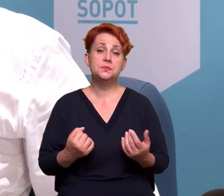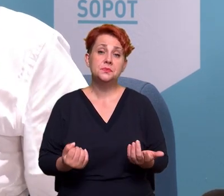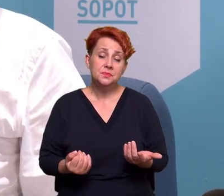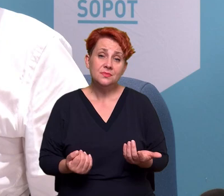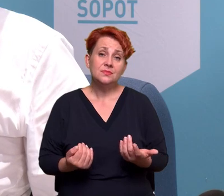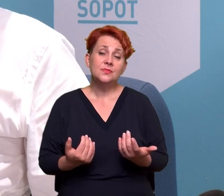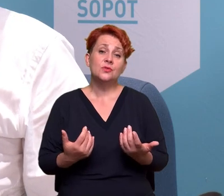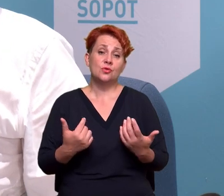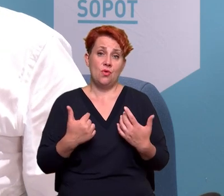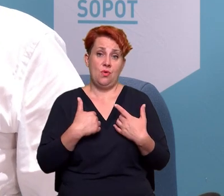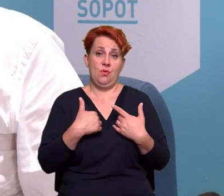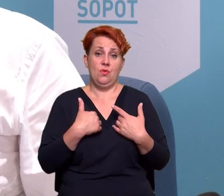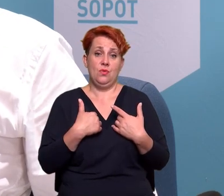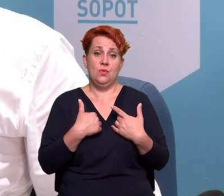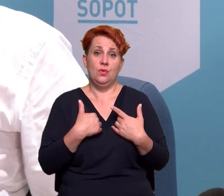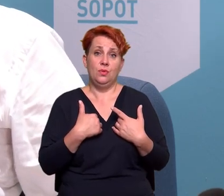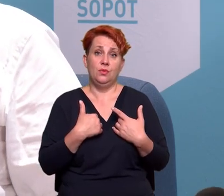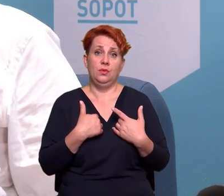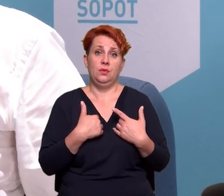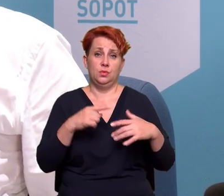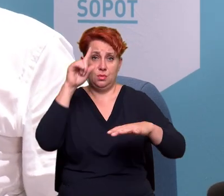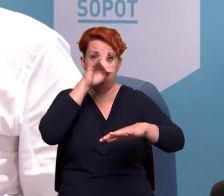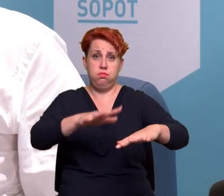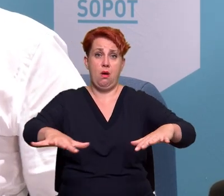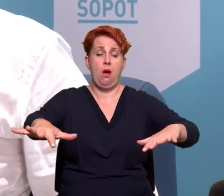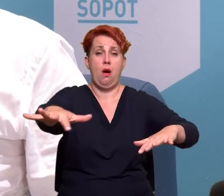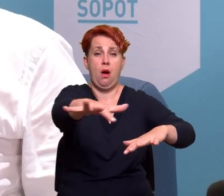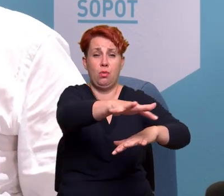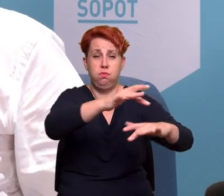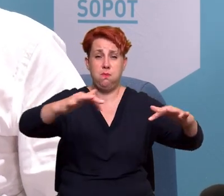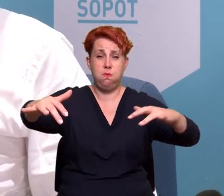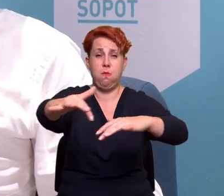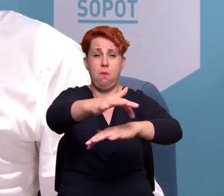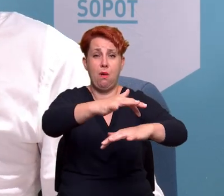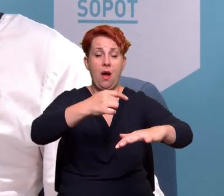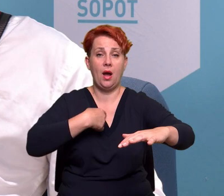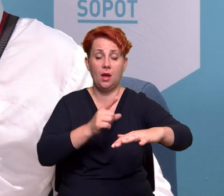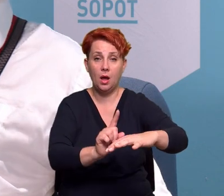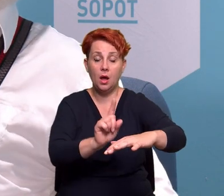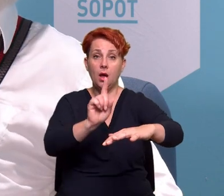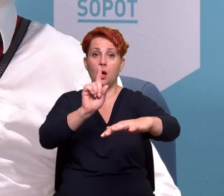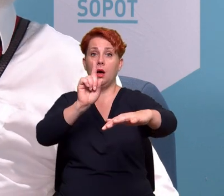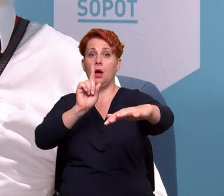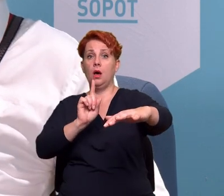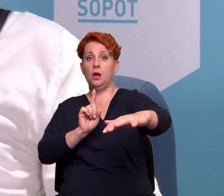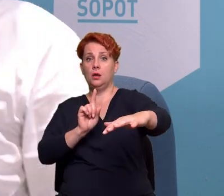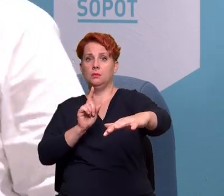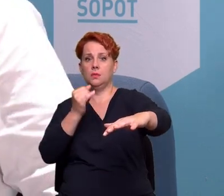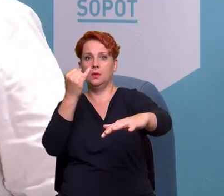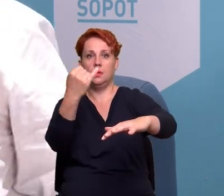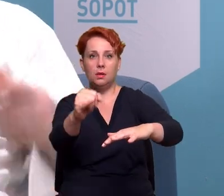która mnie oddziela od bardzo dużej liczby osób, które nie podzielają moich upodobań.